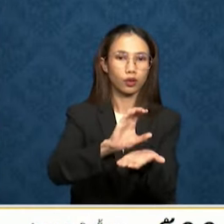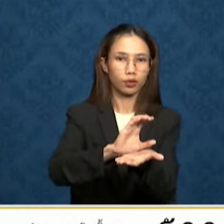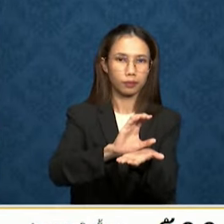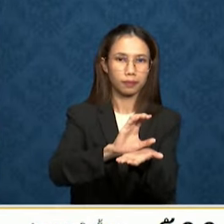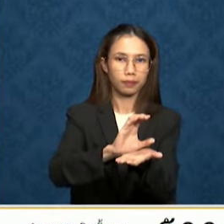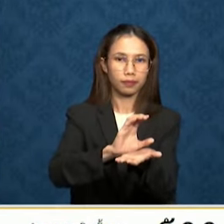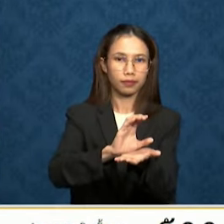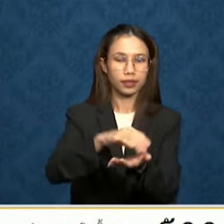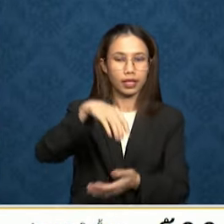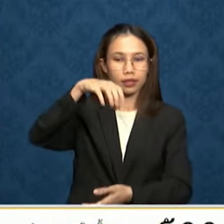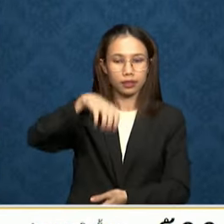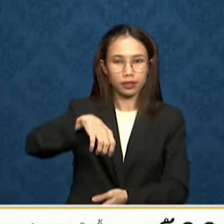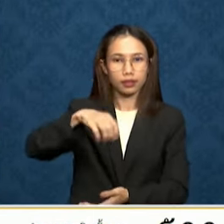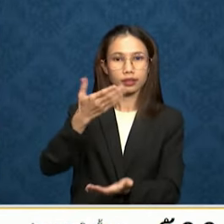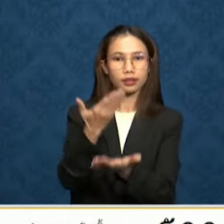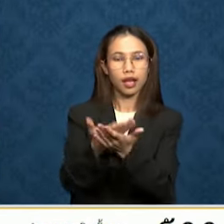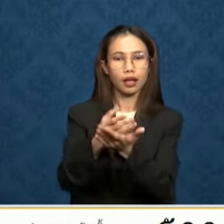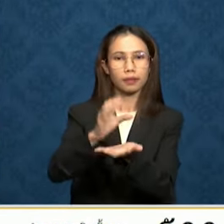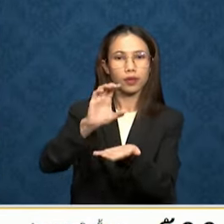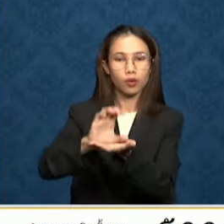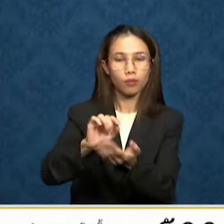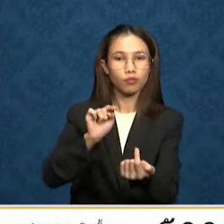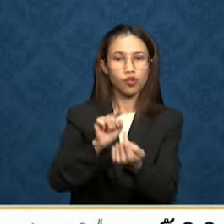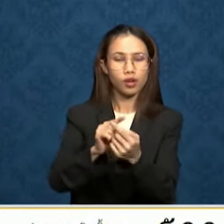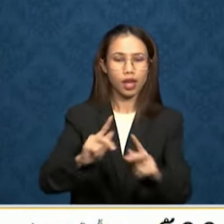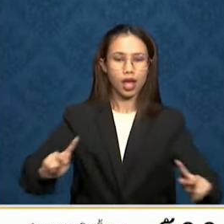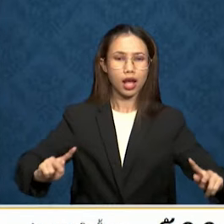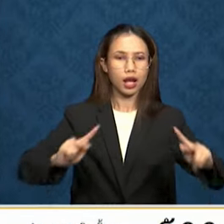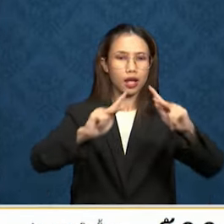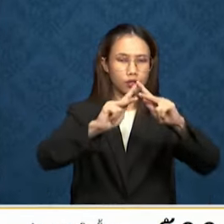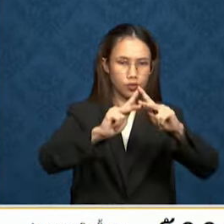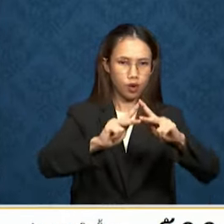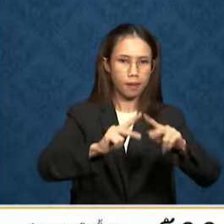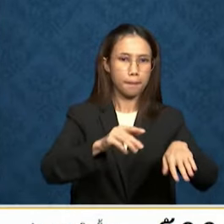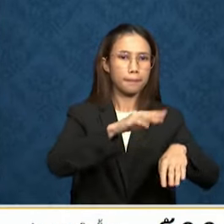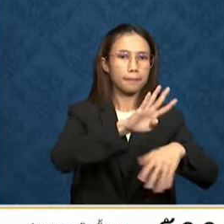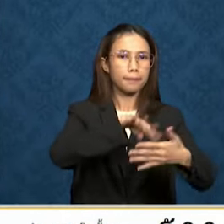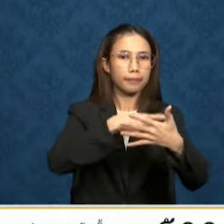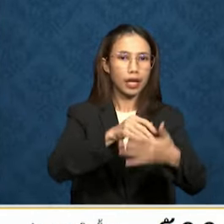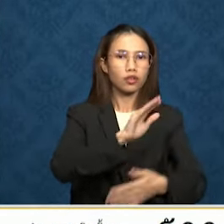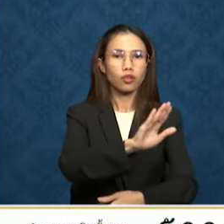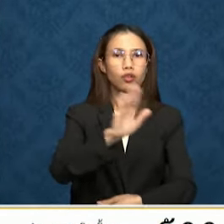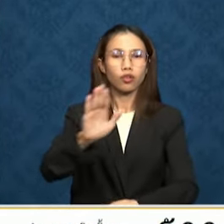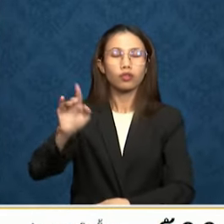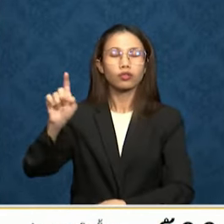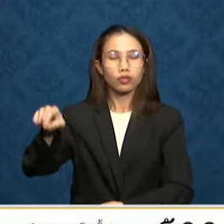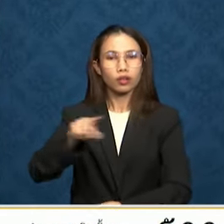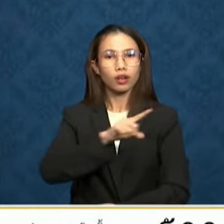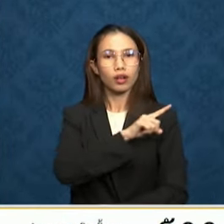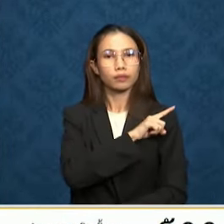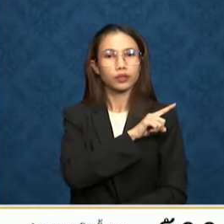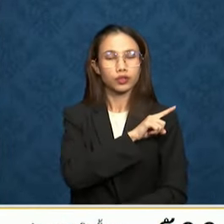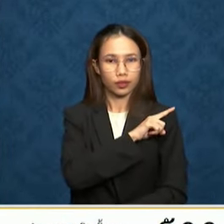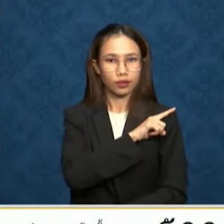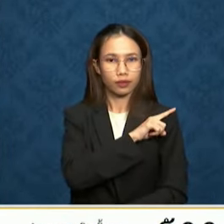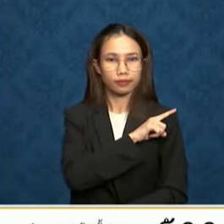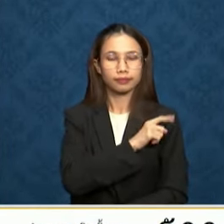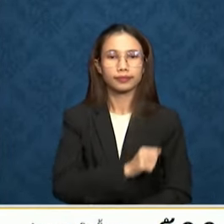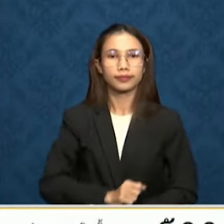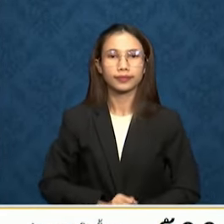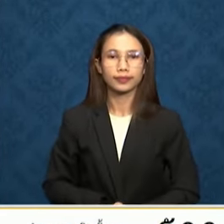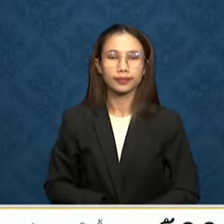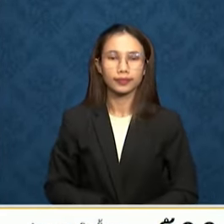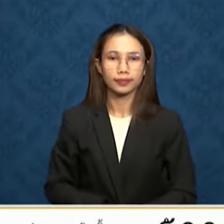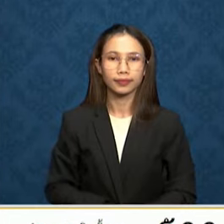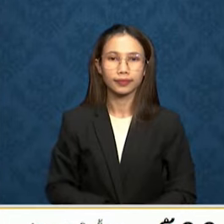จากสำนักงบประมาณให้มาเป็นเจ้ากระทรวงหรือว่าเจ้าภาพแผนบูที่ต้องรับผิดชอบต่อเป้าหมายนั้นๆของรัฐบาล